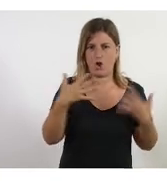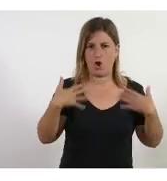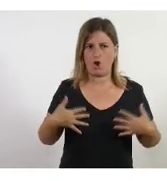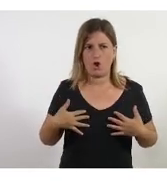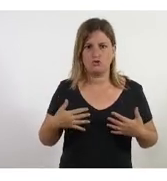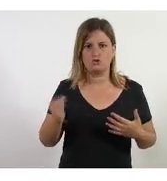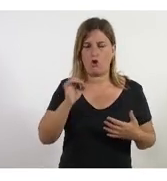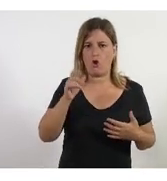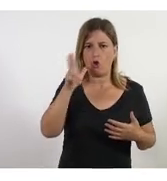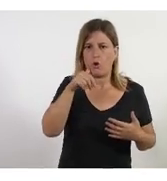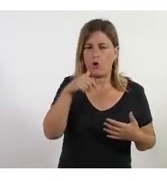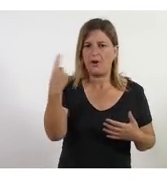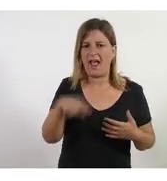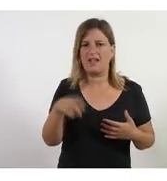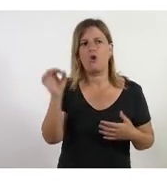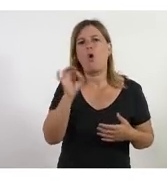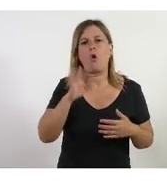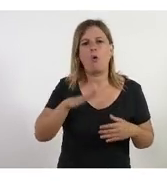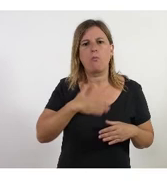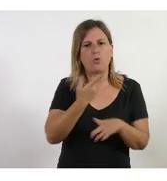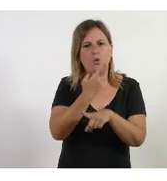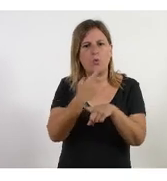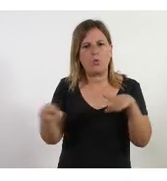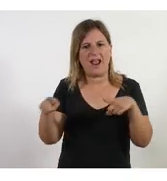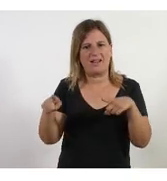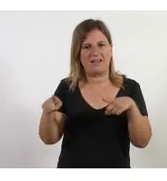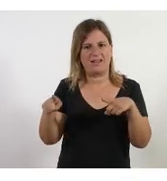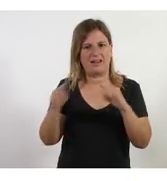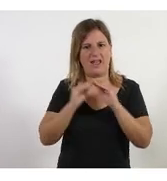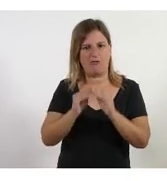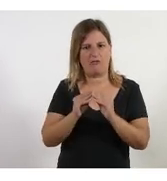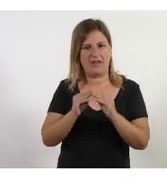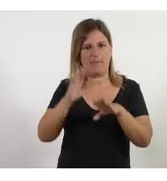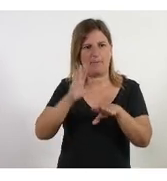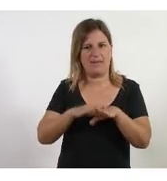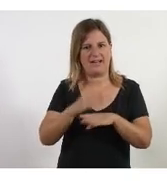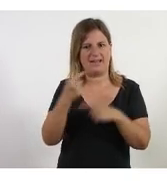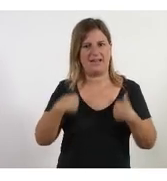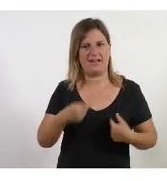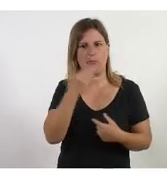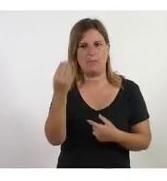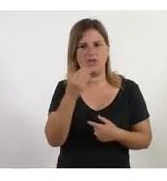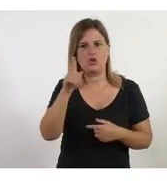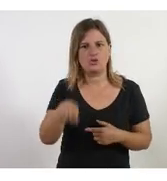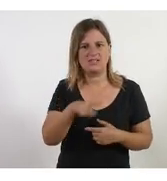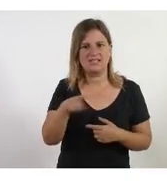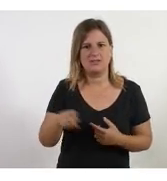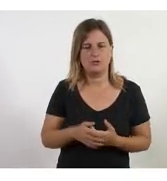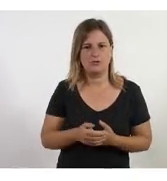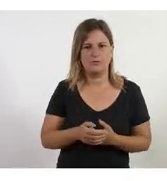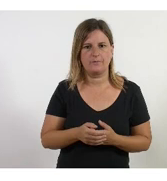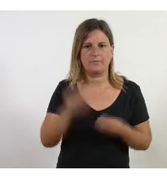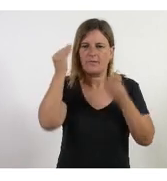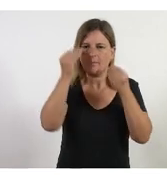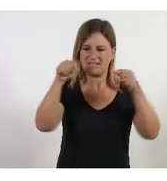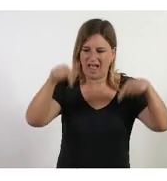cos? Puc fer alguna cosa diferent en aquest moment precís per estar una mica millor? Ah,